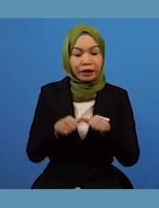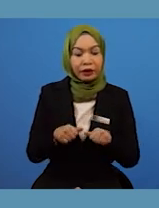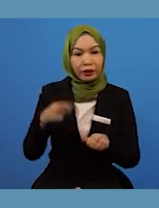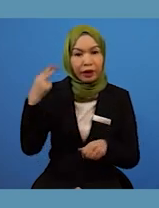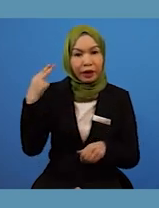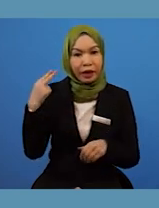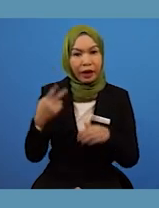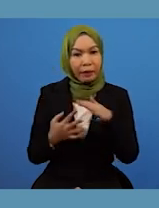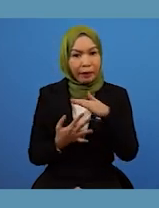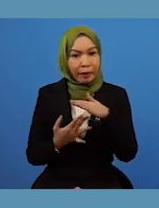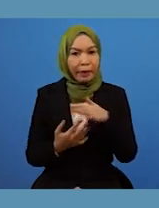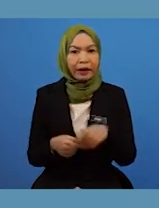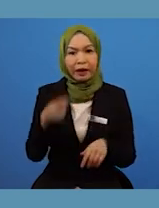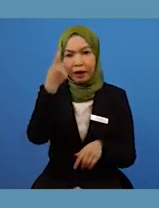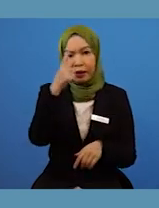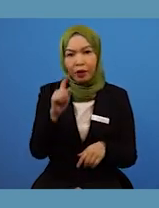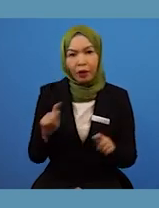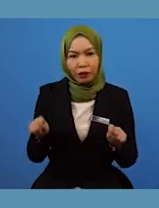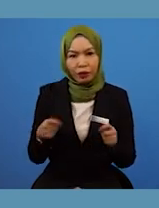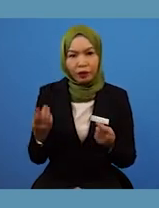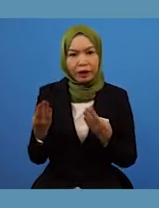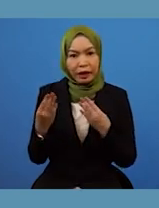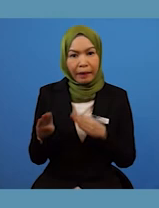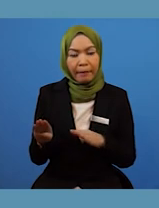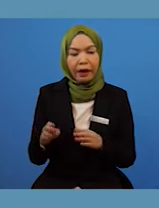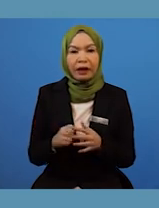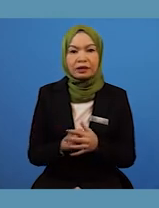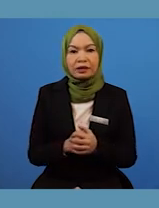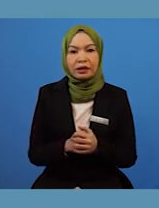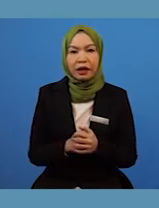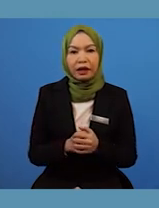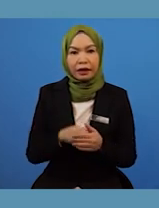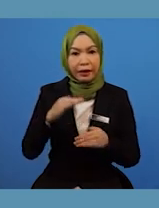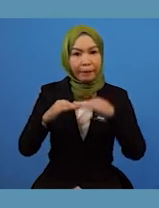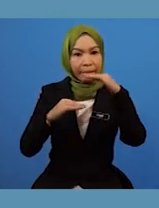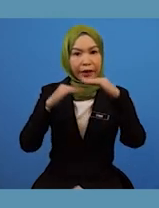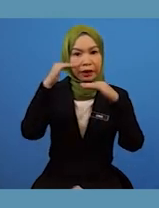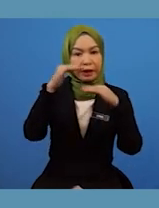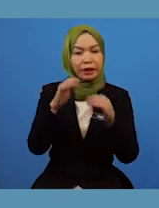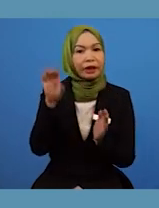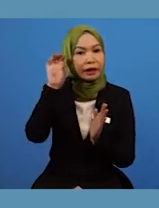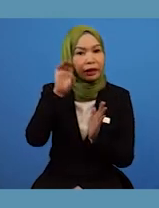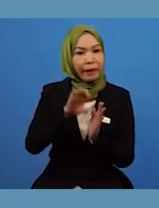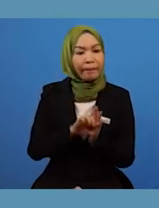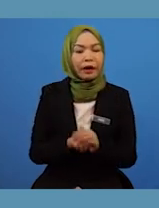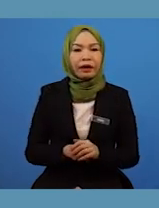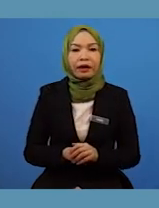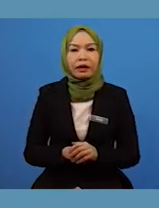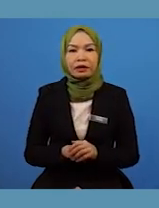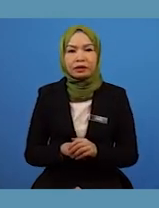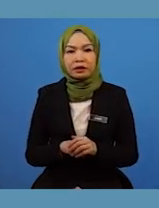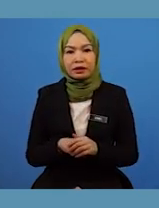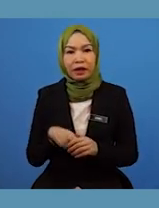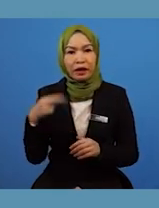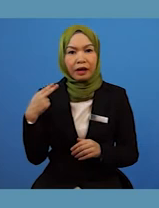pembakaran bagi suatu tindak balas, membina gambarajah aras tenaga untuk